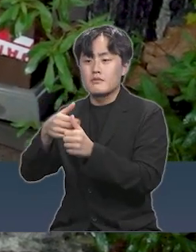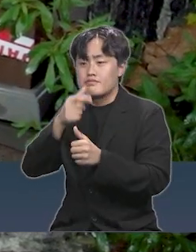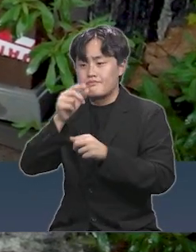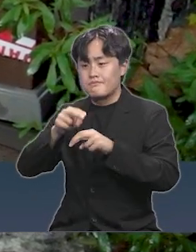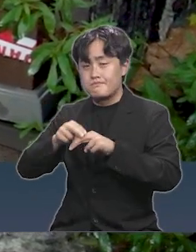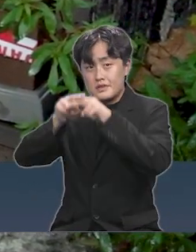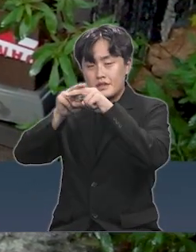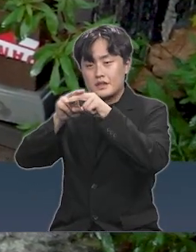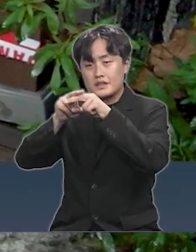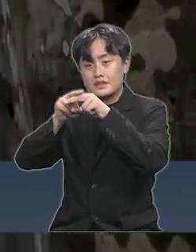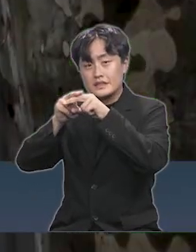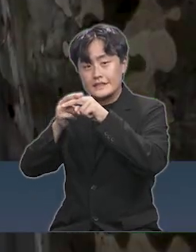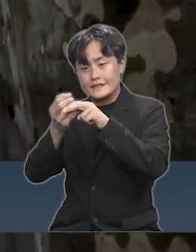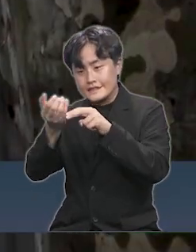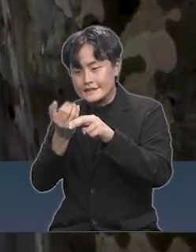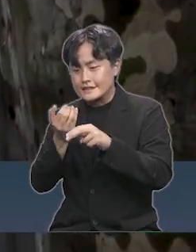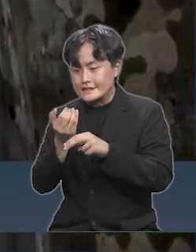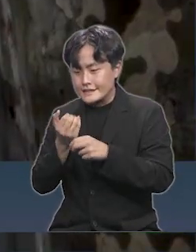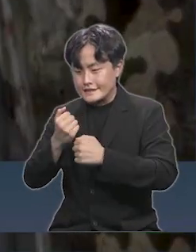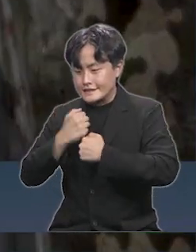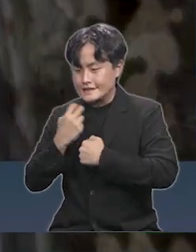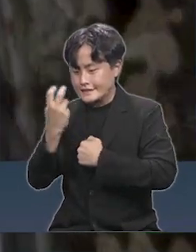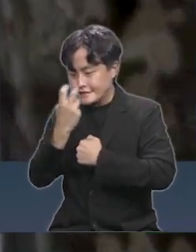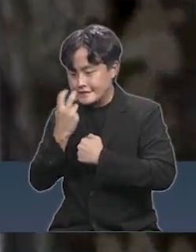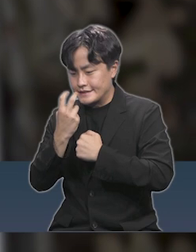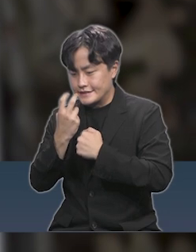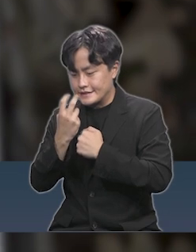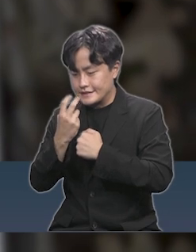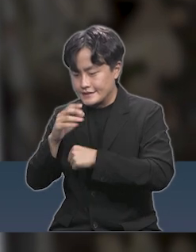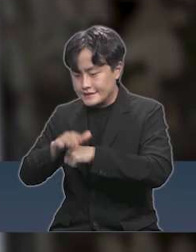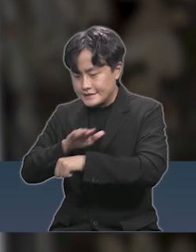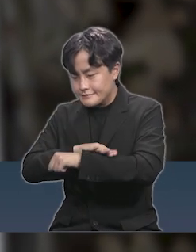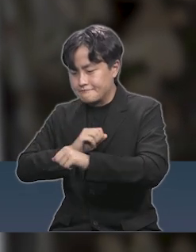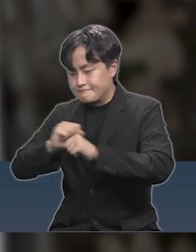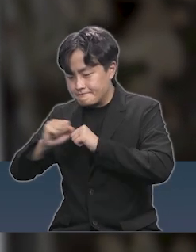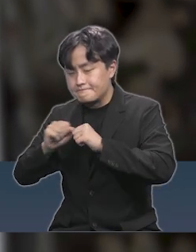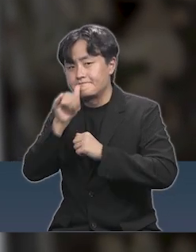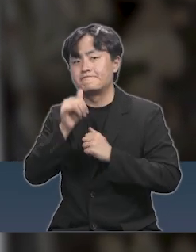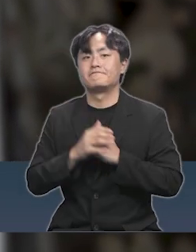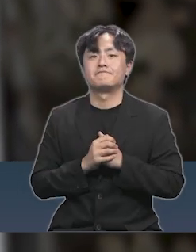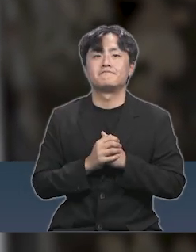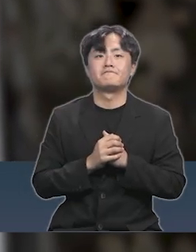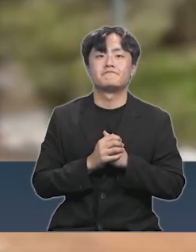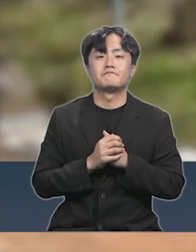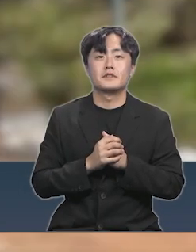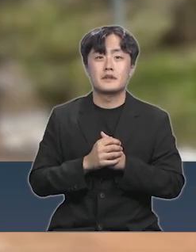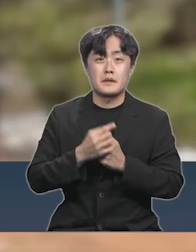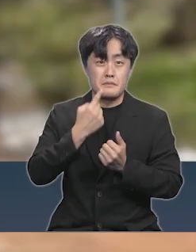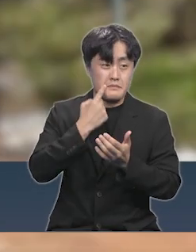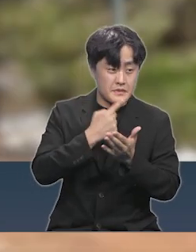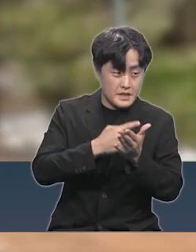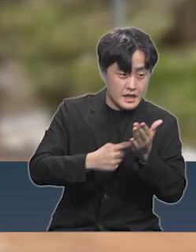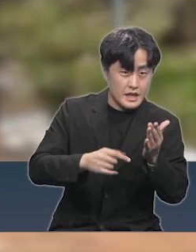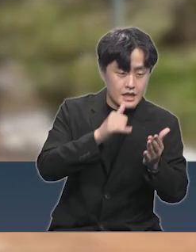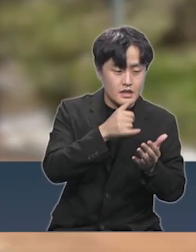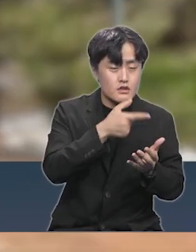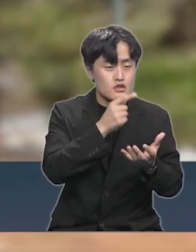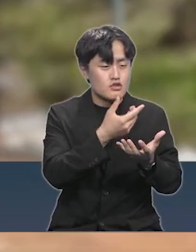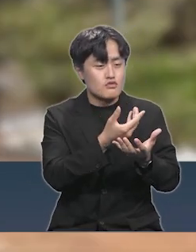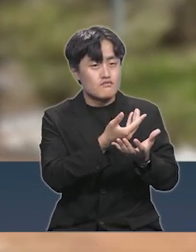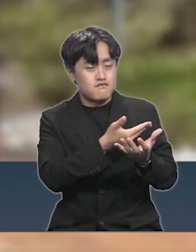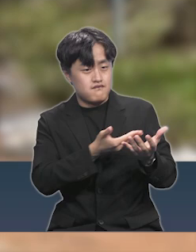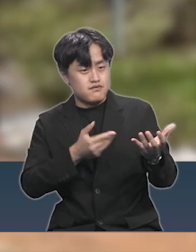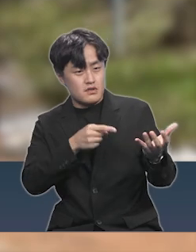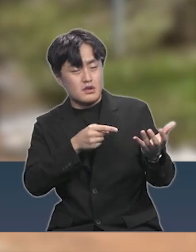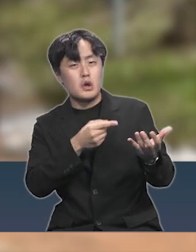대상으로 침수 피해가 발생하지 않도록 안전 점검을 실시합니다 또한 피해가 발생한 하천 주변 복구